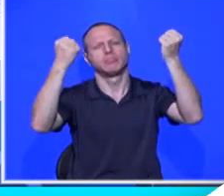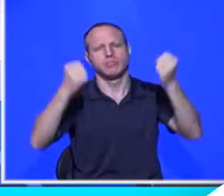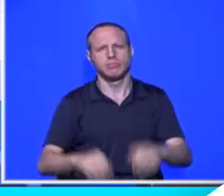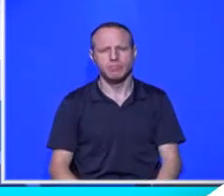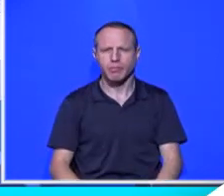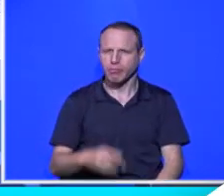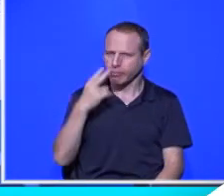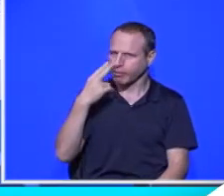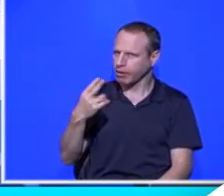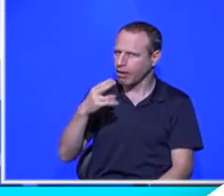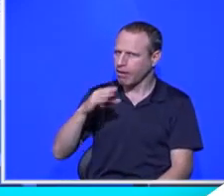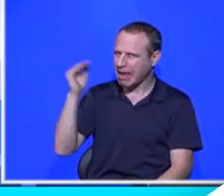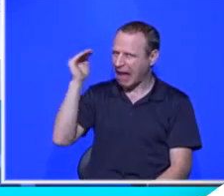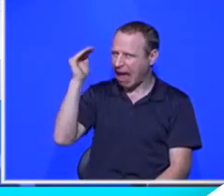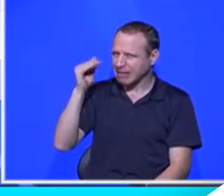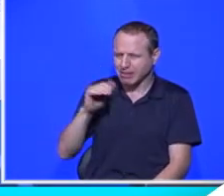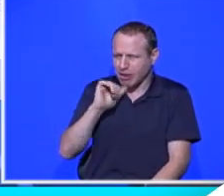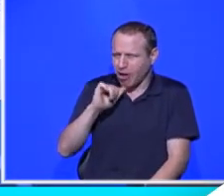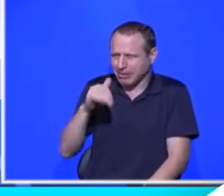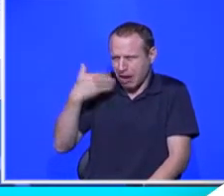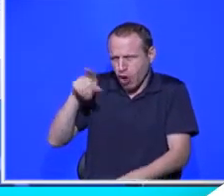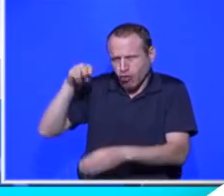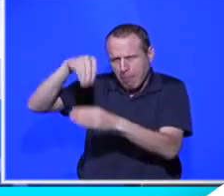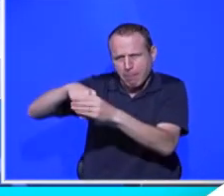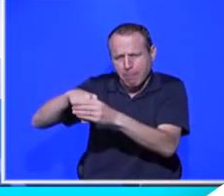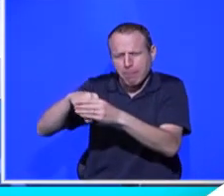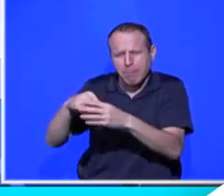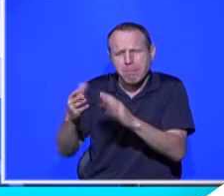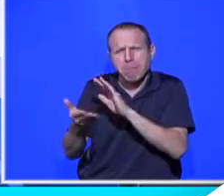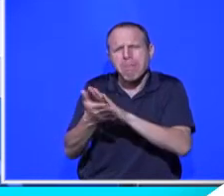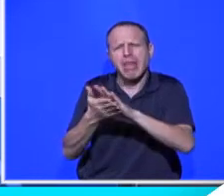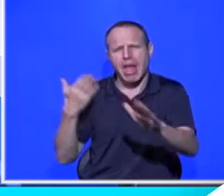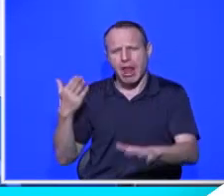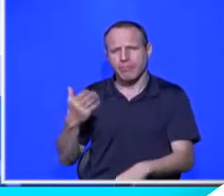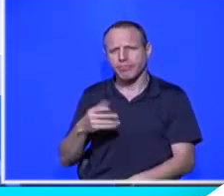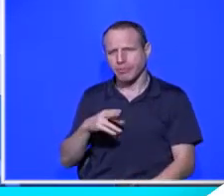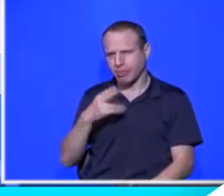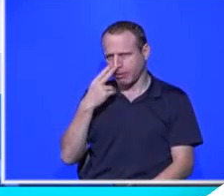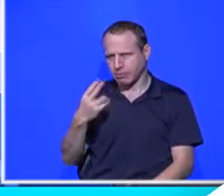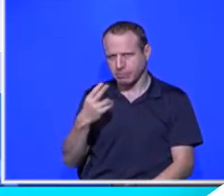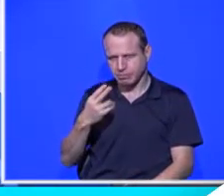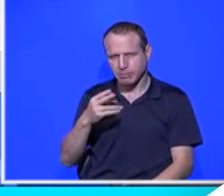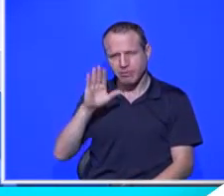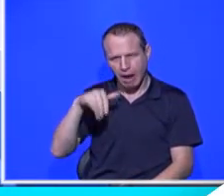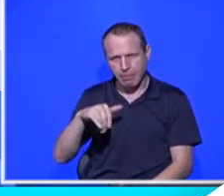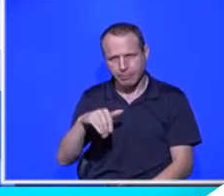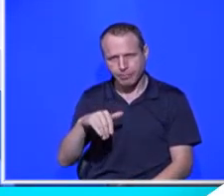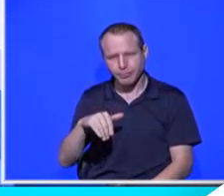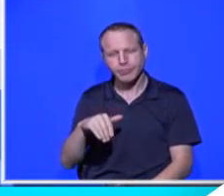שבכלל, בני גנץ בכלל לא רצה להיות שם מלכתחילה. זה כאילו נראה שהוא בכלל, ודרך